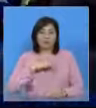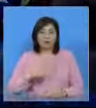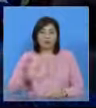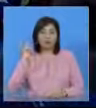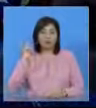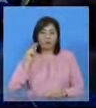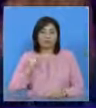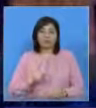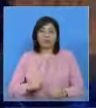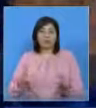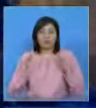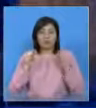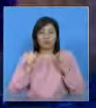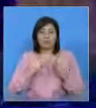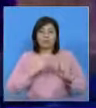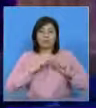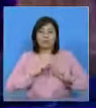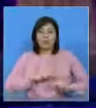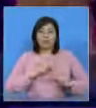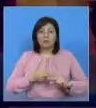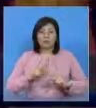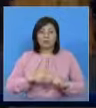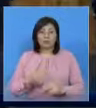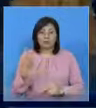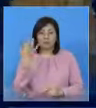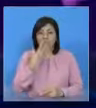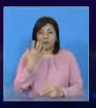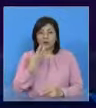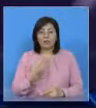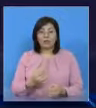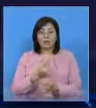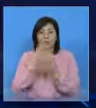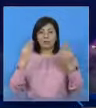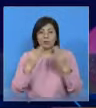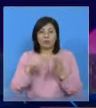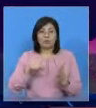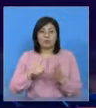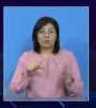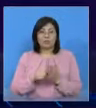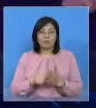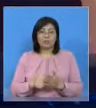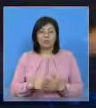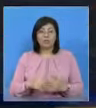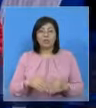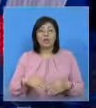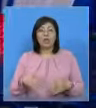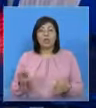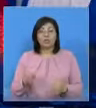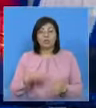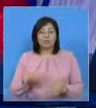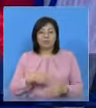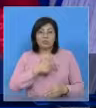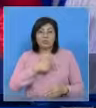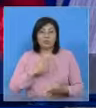алып, сауықтыру орталығында қызмет етті. Биылдан бастап осы зағиптар мәдениет үйіне мүше, әрі сонда теннистен жаттықтырушы болып жүр.